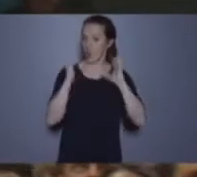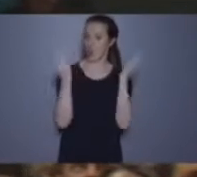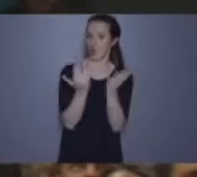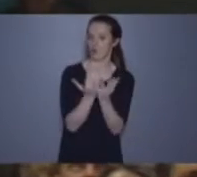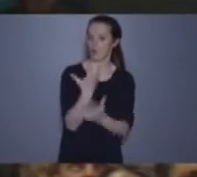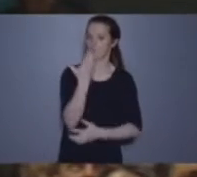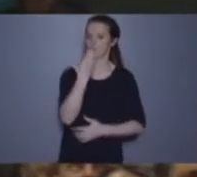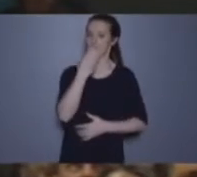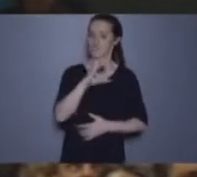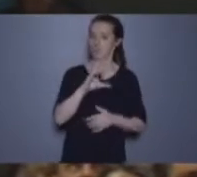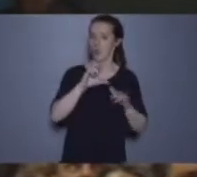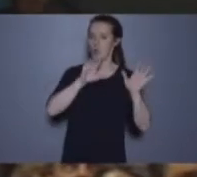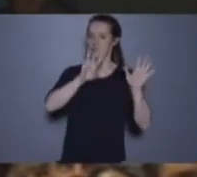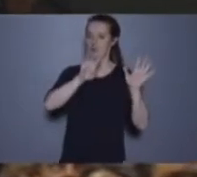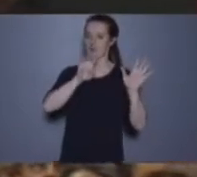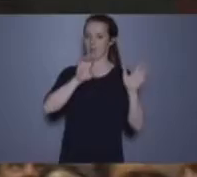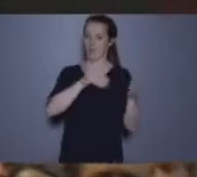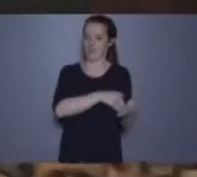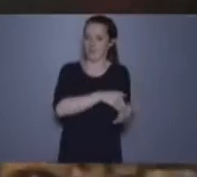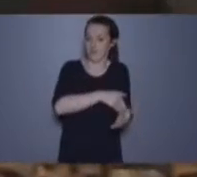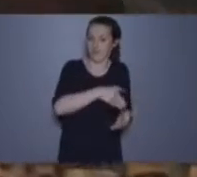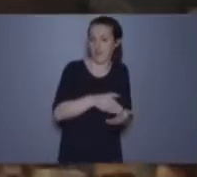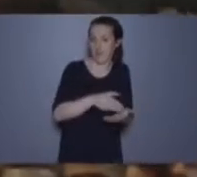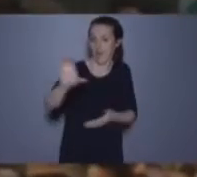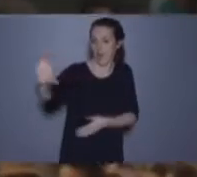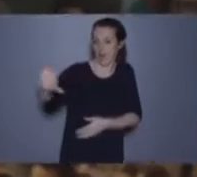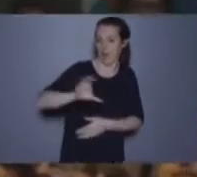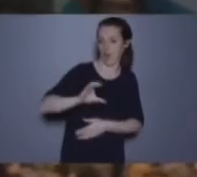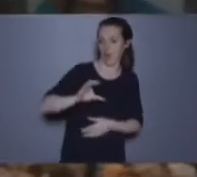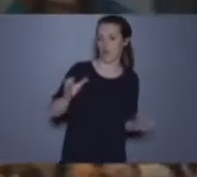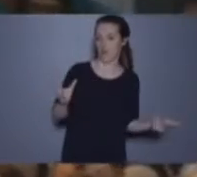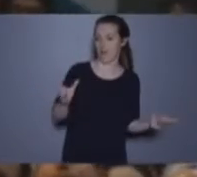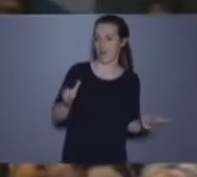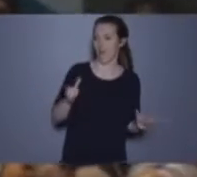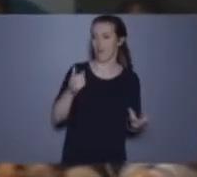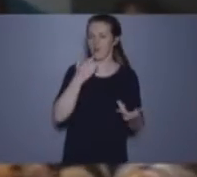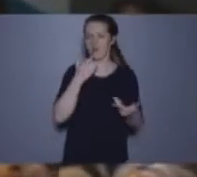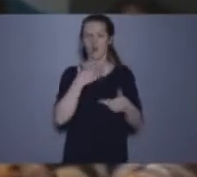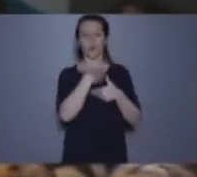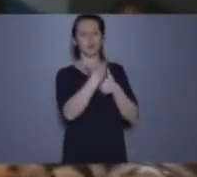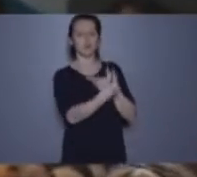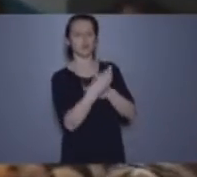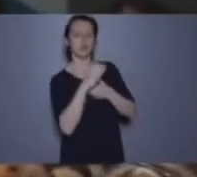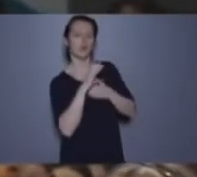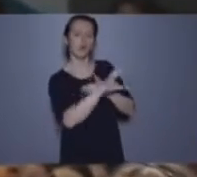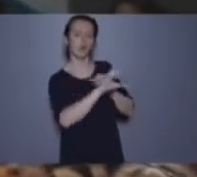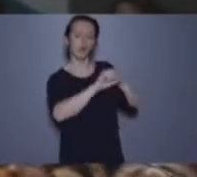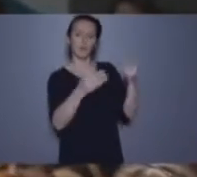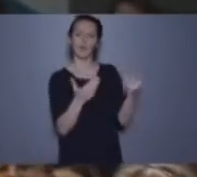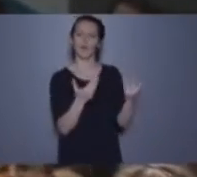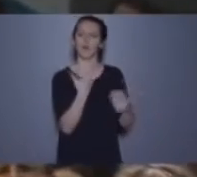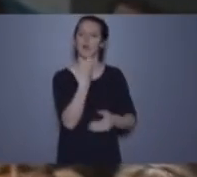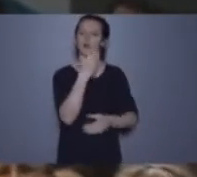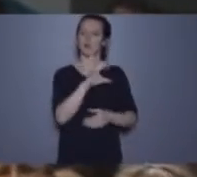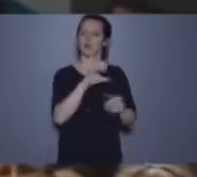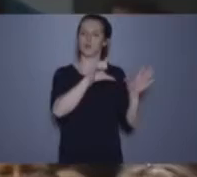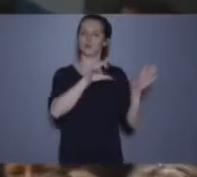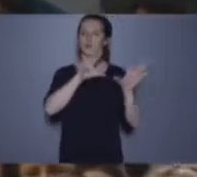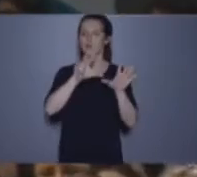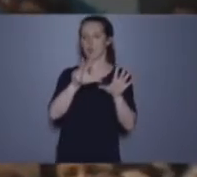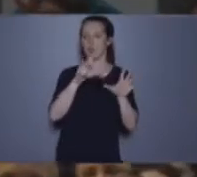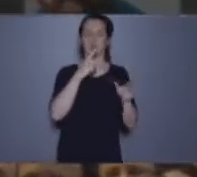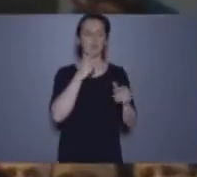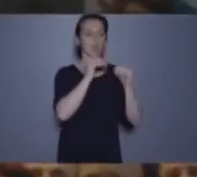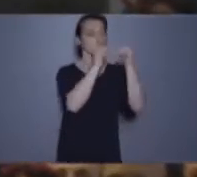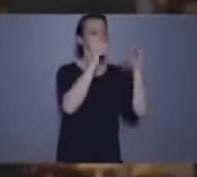de recettes qui rentrent. Vous avez entendu la sortie, c'était 173. Quand ça a fait tout le tour, qu'on a annulé les